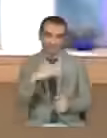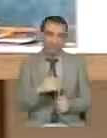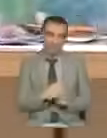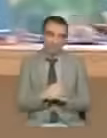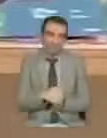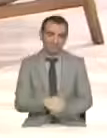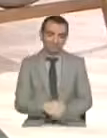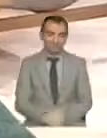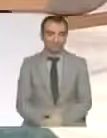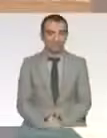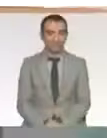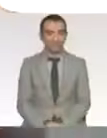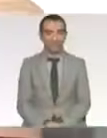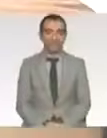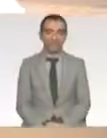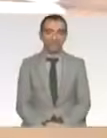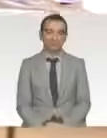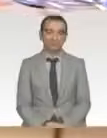Abdülkadir gel.